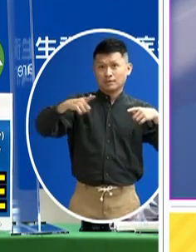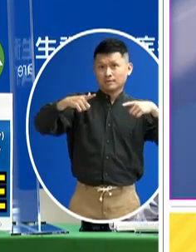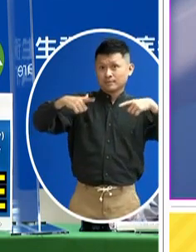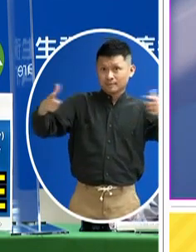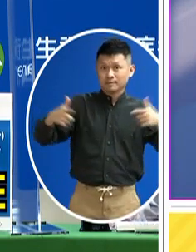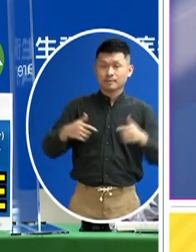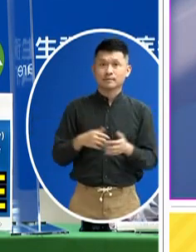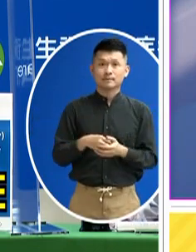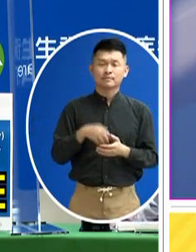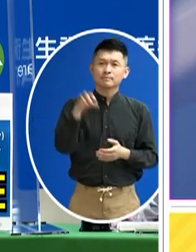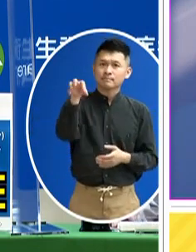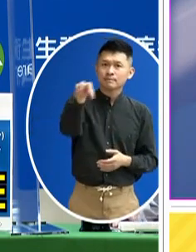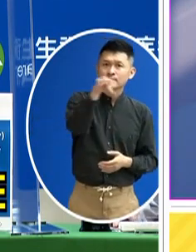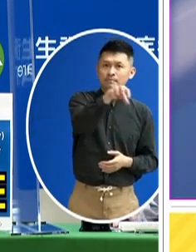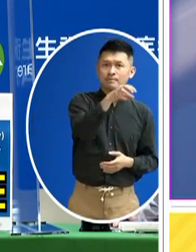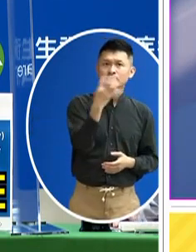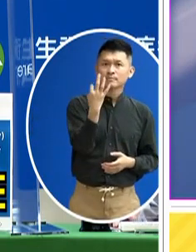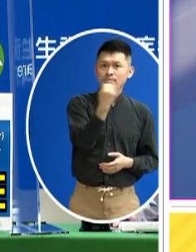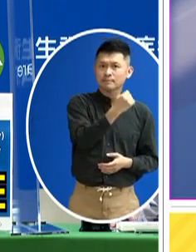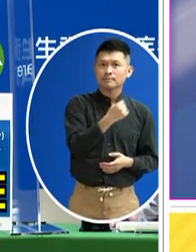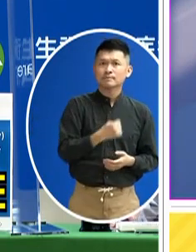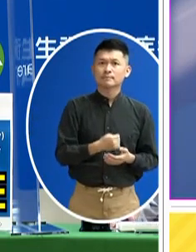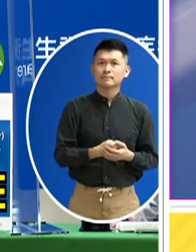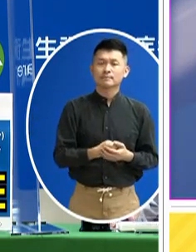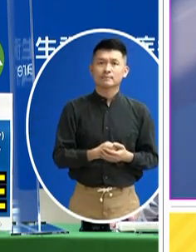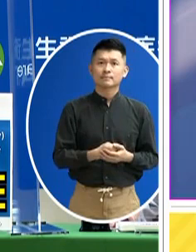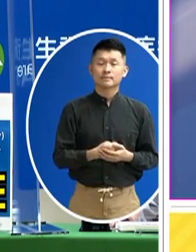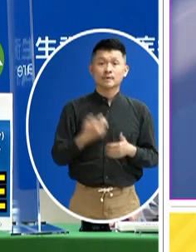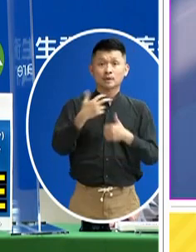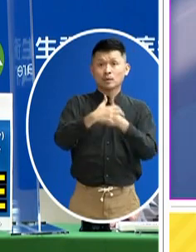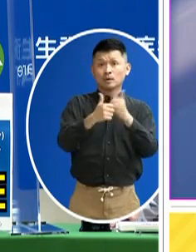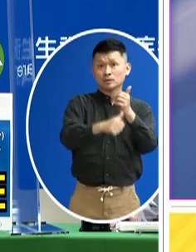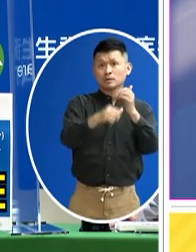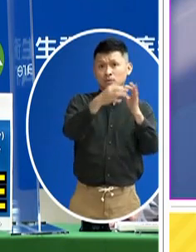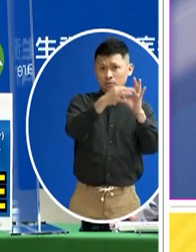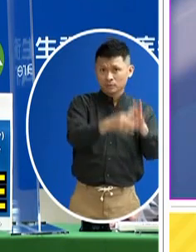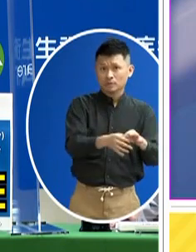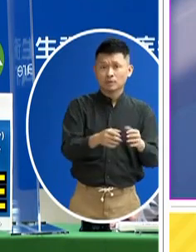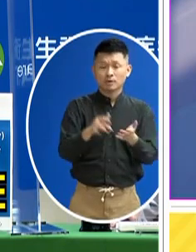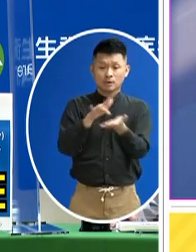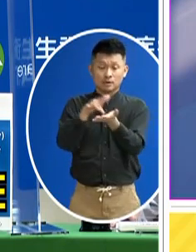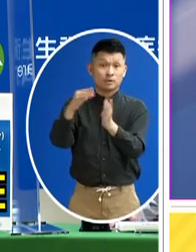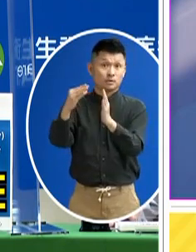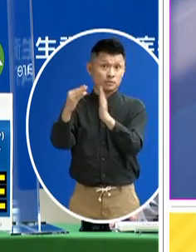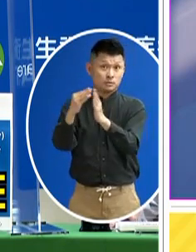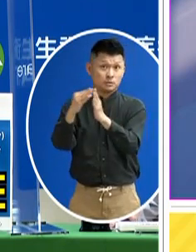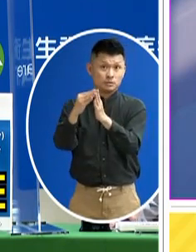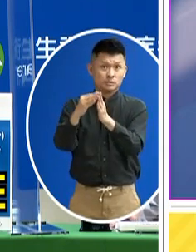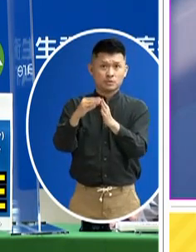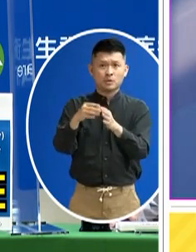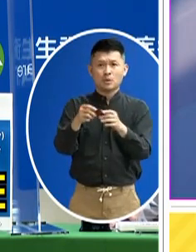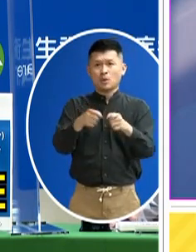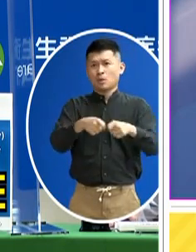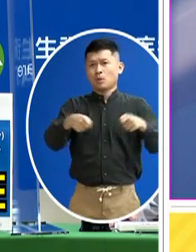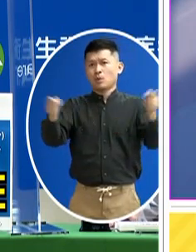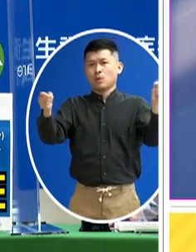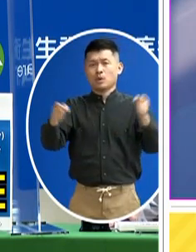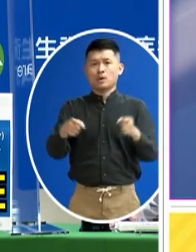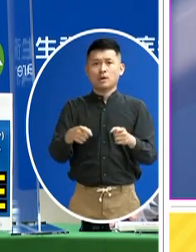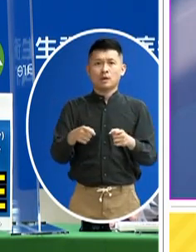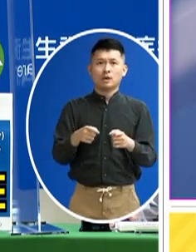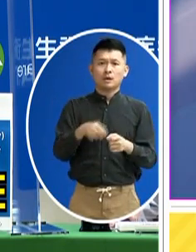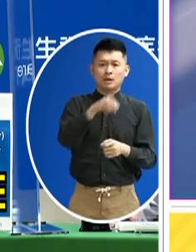有问题的话，请问确诊者的医护人员为什么要工作？ 对， 如果你今天医疗能量很